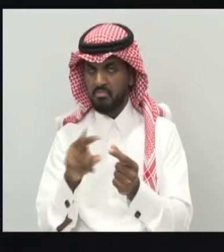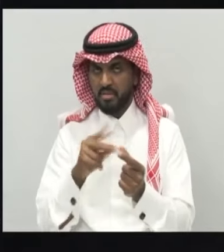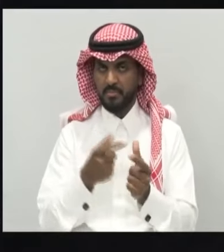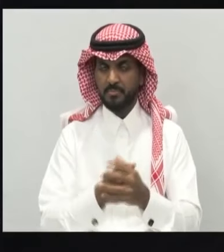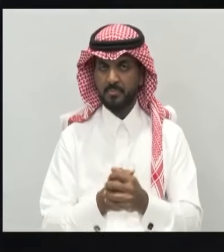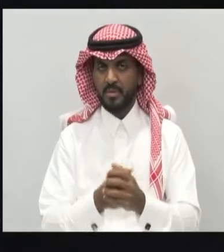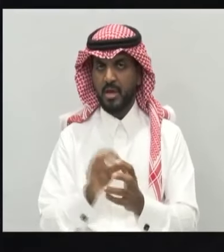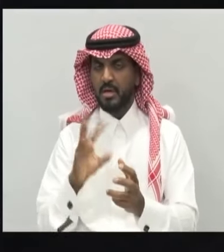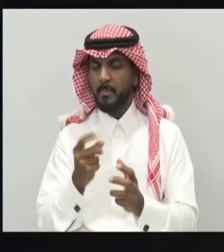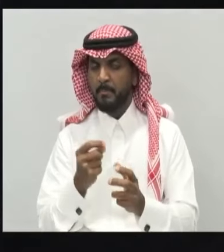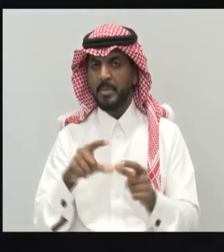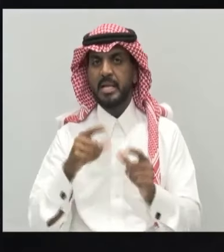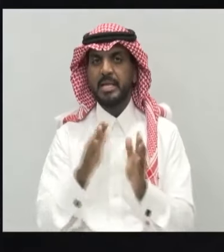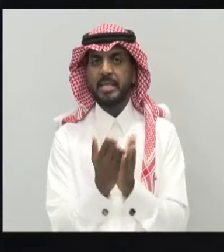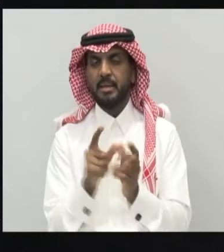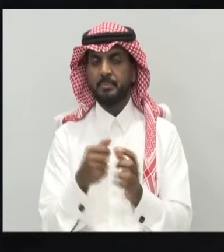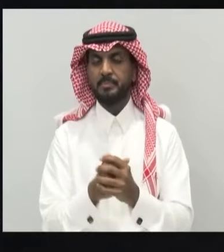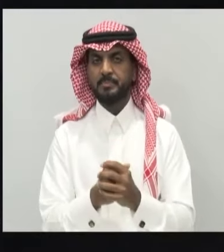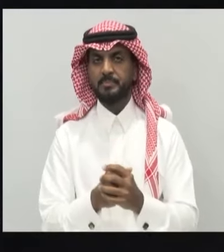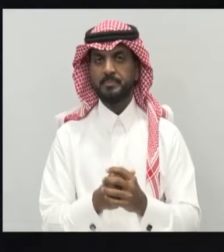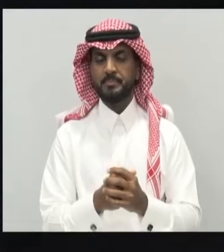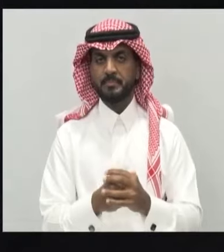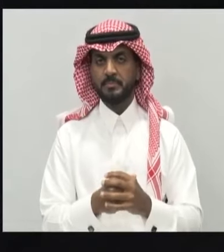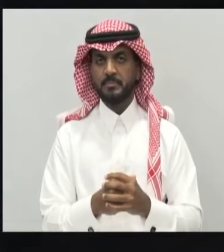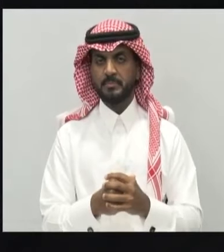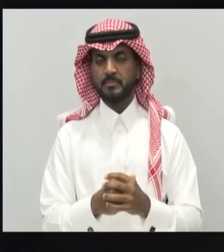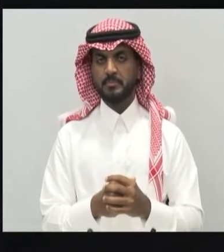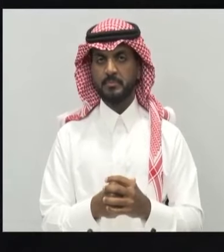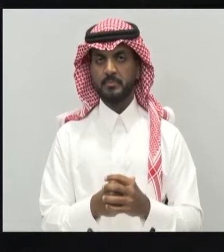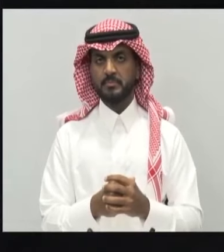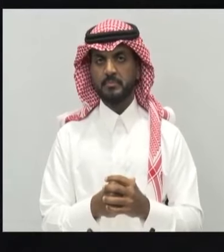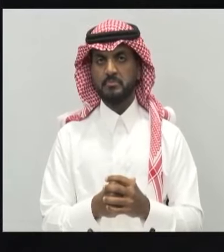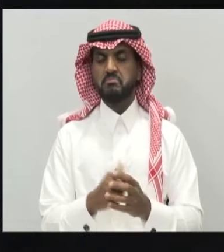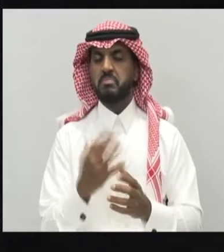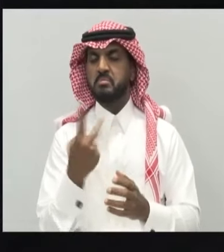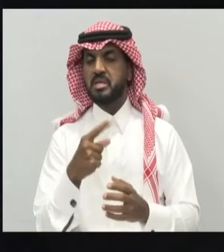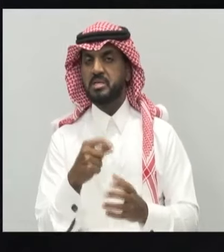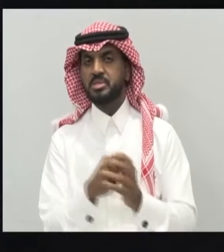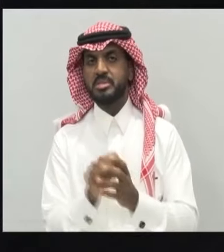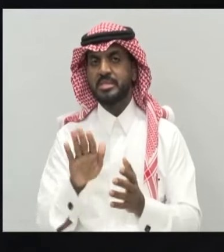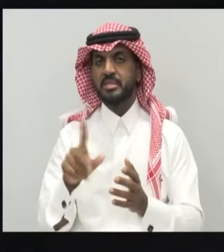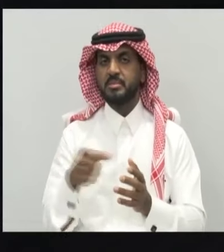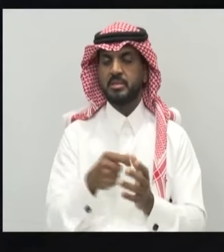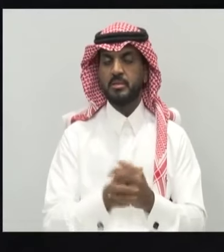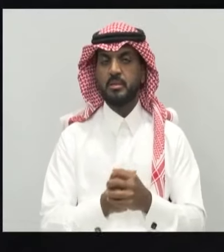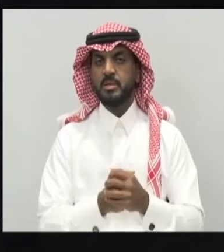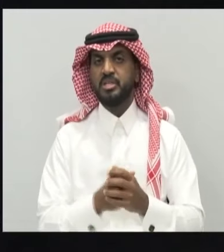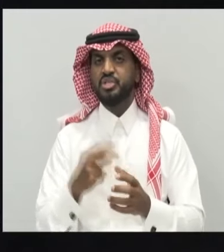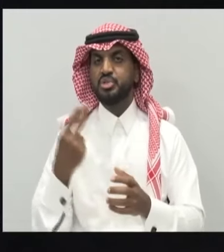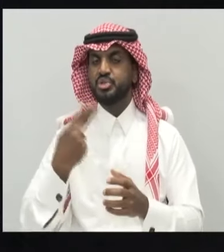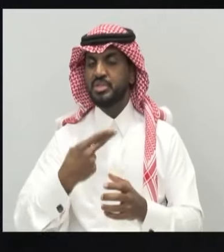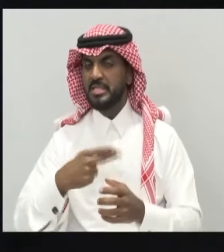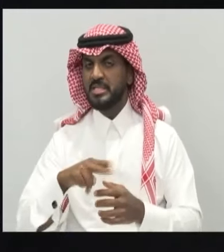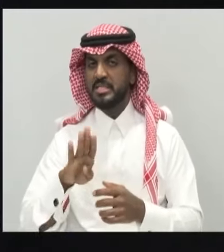بطل عرض هذا الكتاب ممكن نقول 15 سم ممكن نقول 20